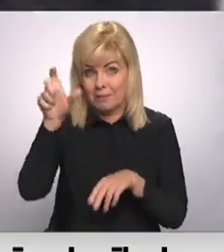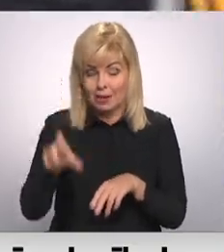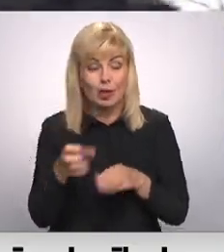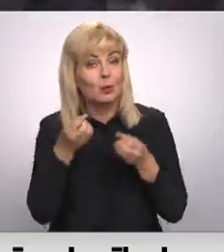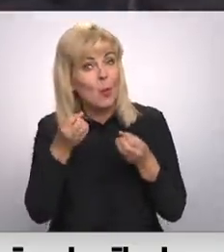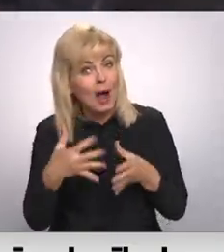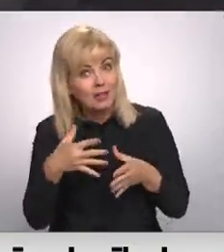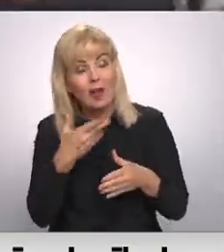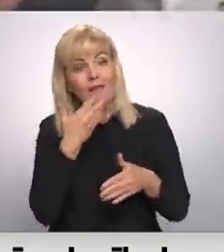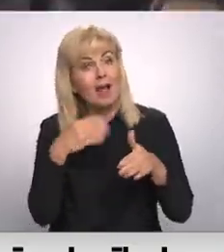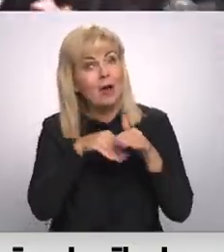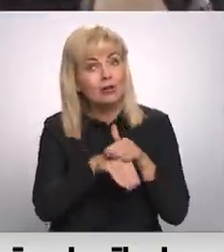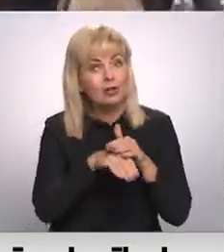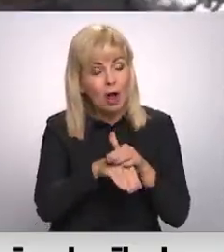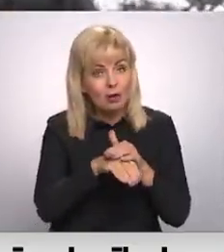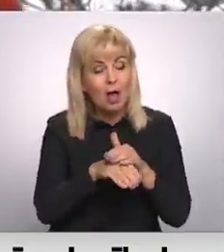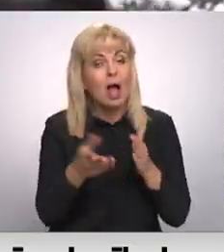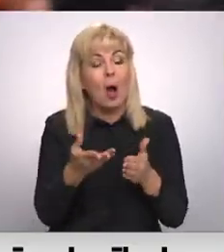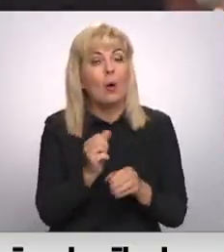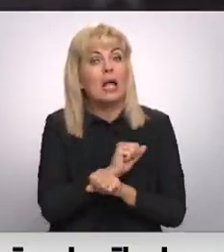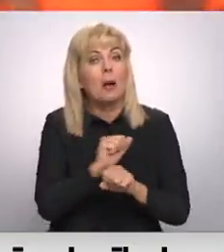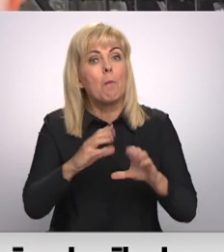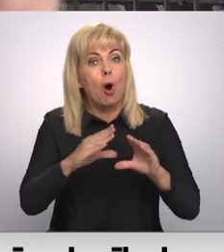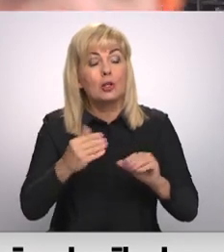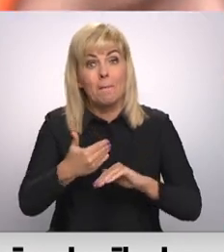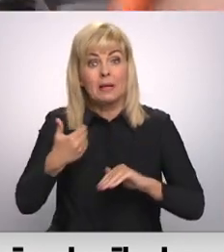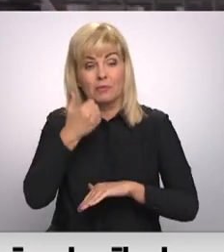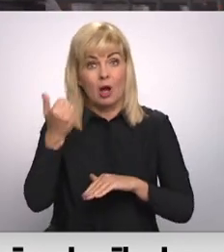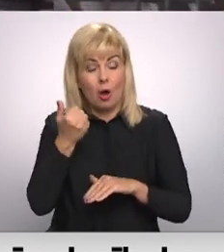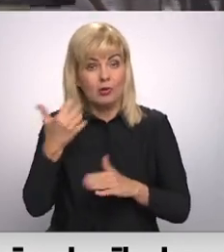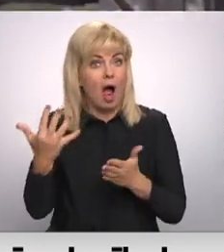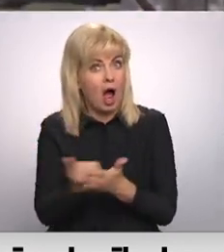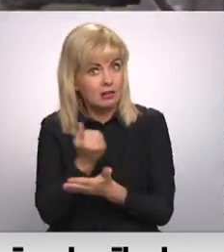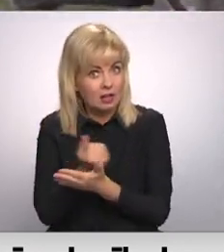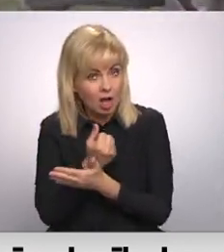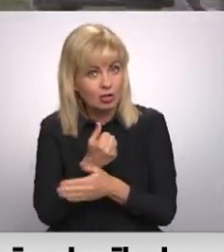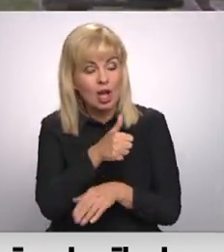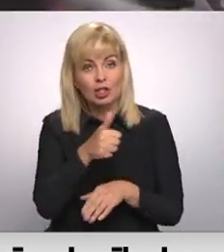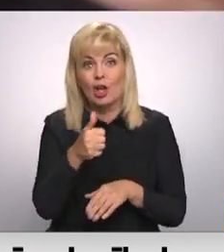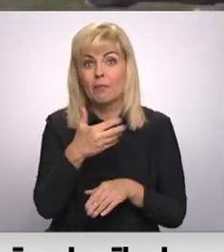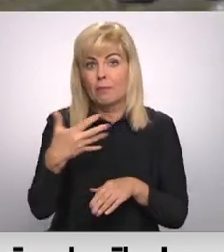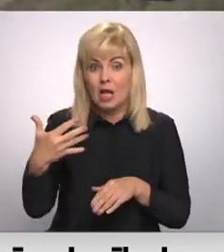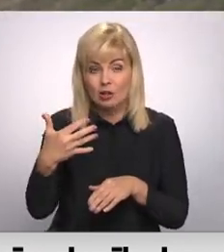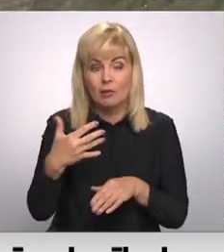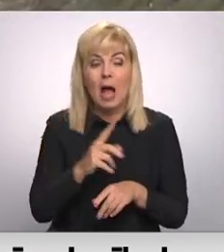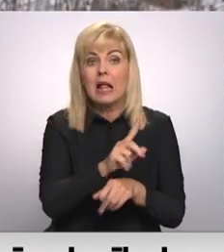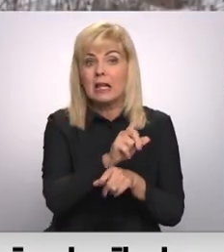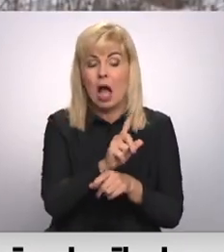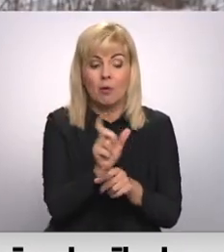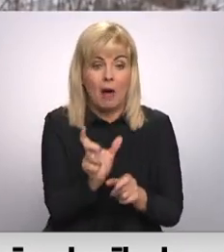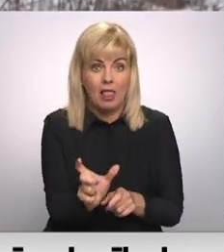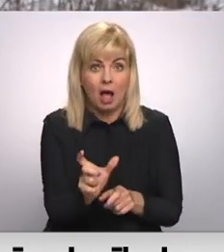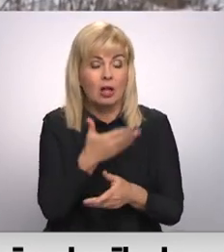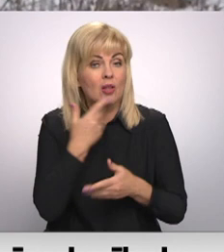noskaidrojot, vai šeit nav saglabājusies nesprāgus munīcija. Pirms 5 gadiem teritorijā tika uziet 6,75 mm lielgabalu lādiņi, un tagad